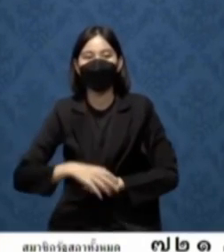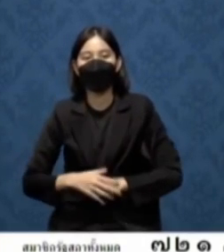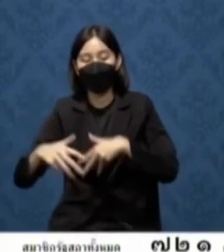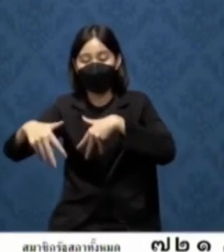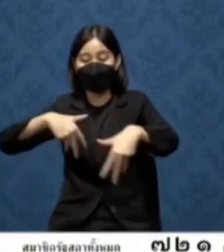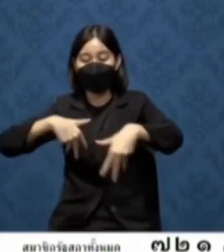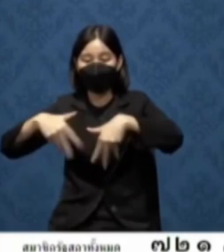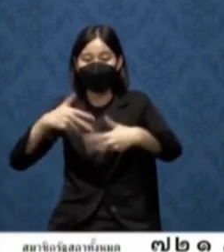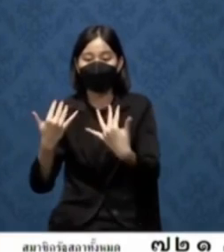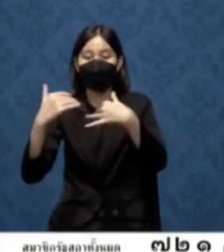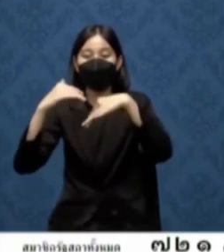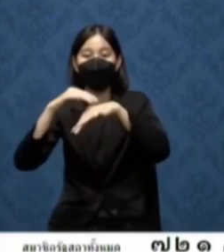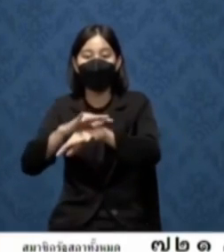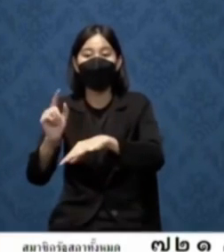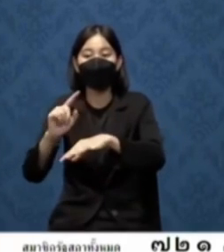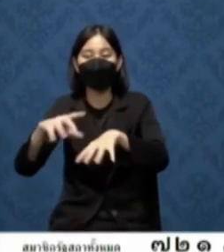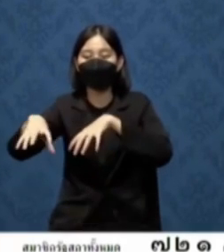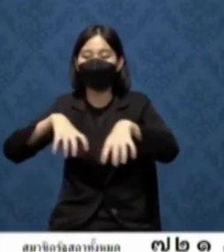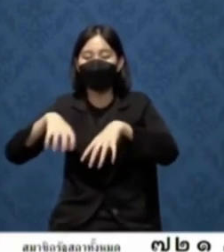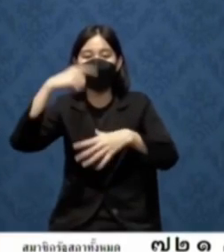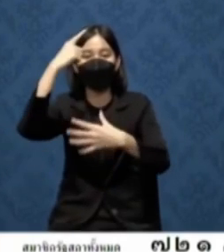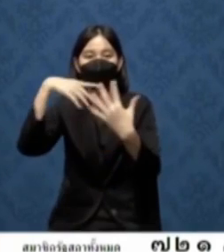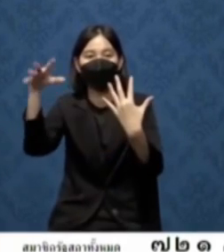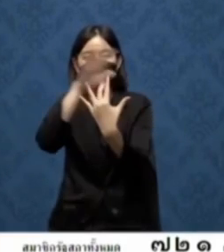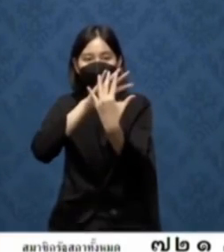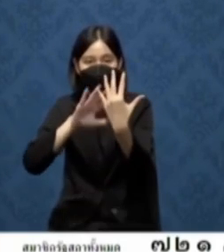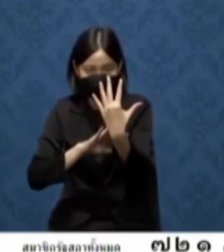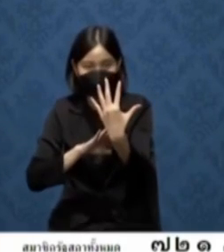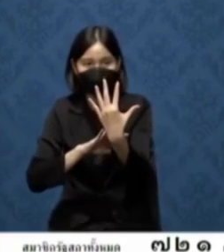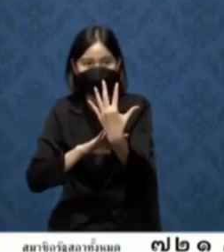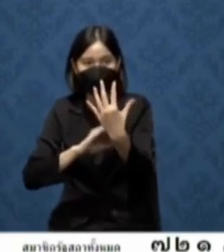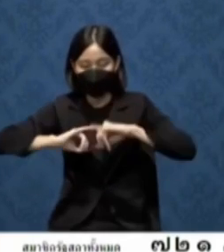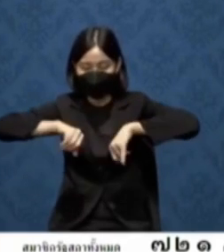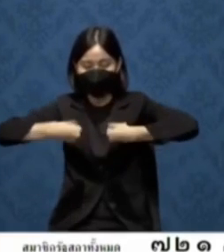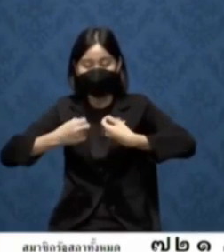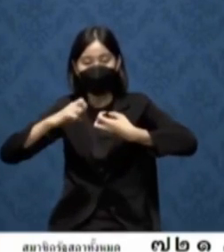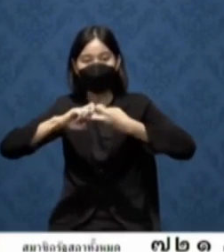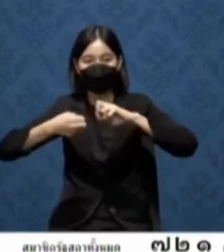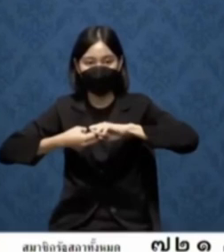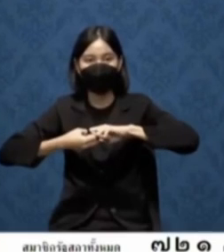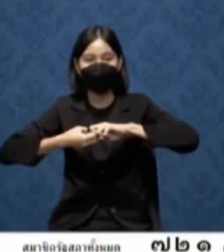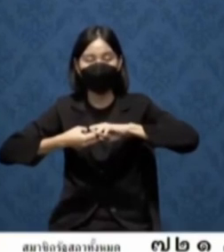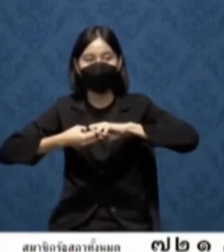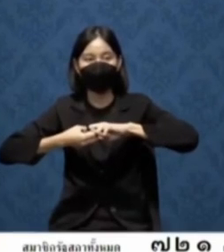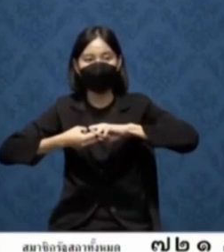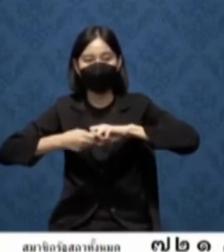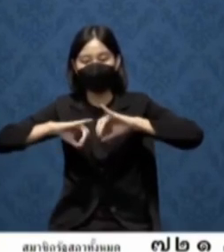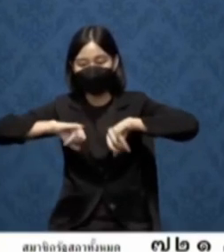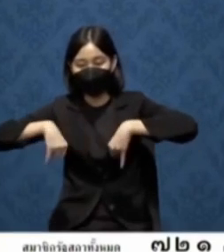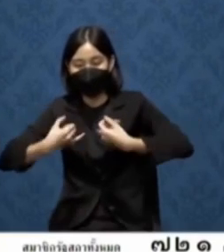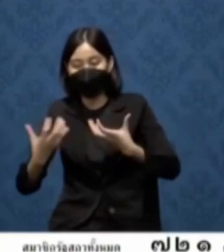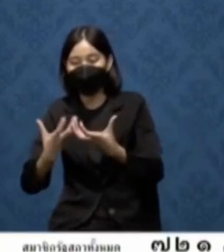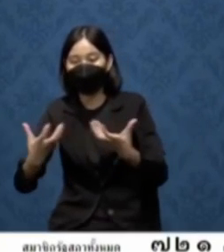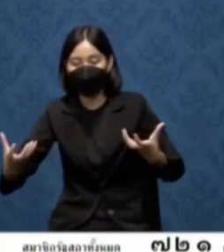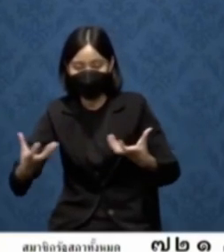นมีส่วนร่วมในการบริหารประเทศในการเป็นเจ้าของปัญหาในการเป็นเจ้าของทรัพยาก